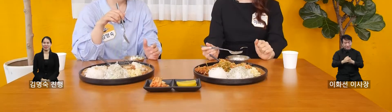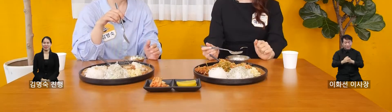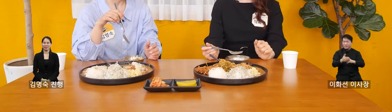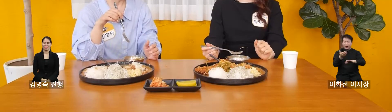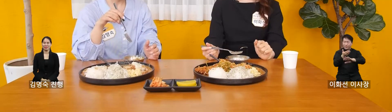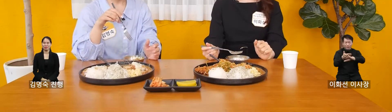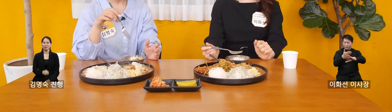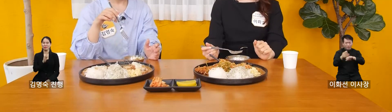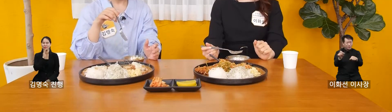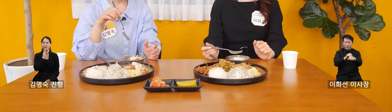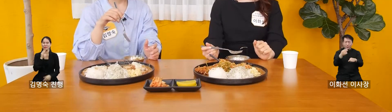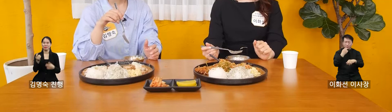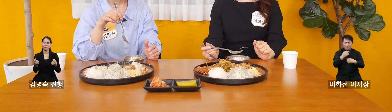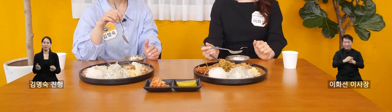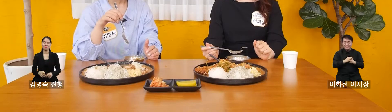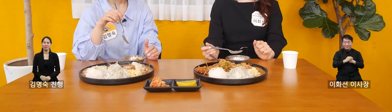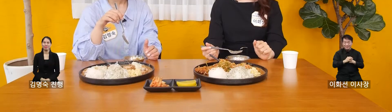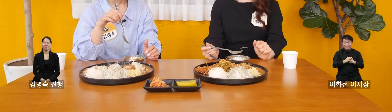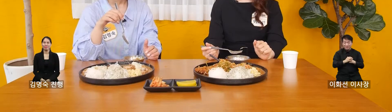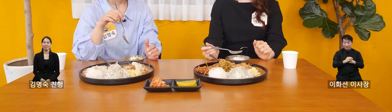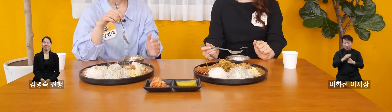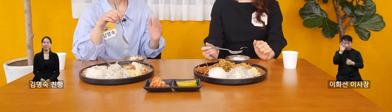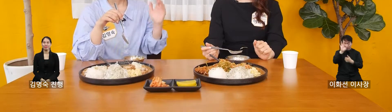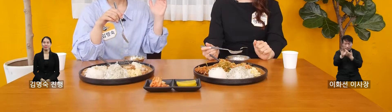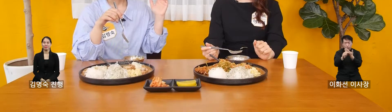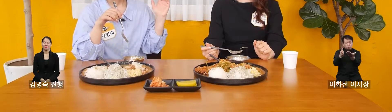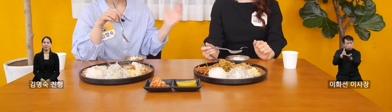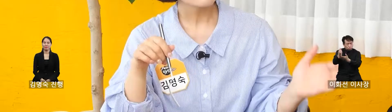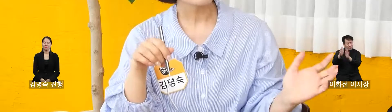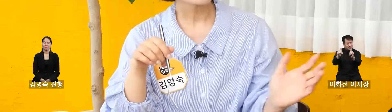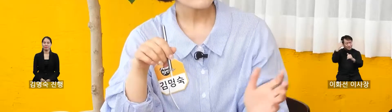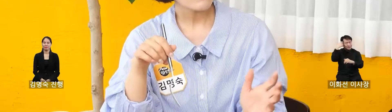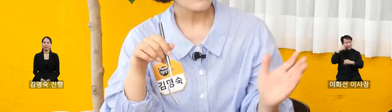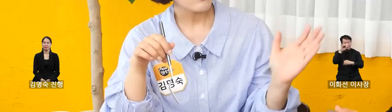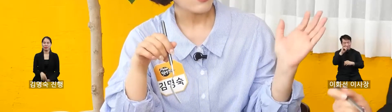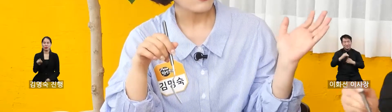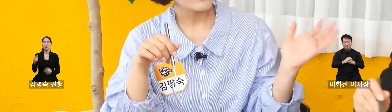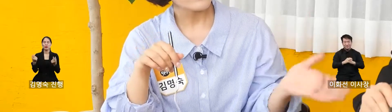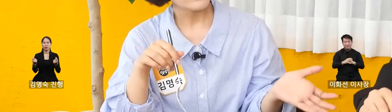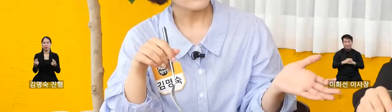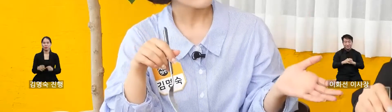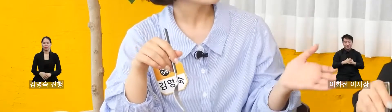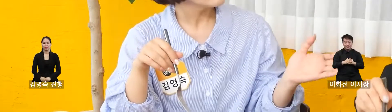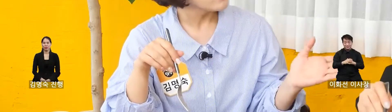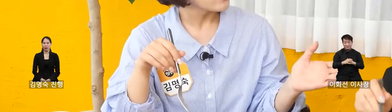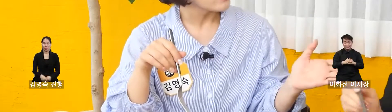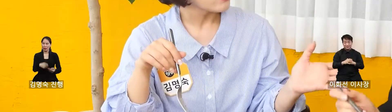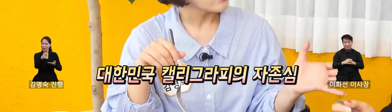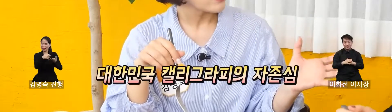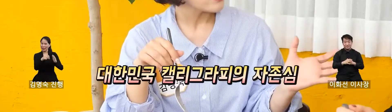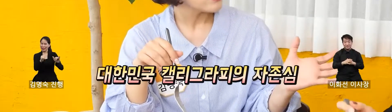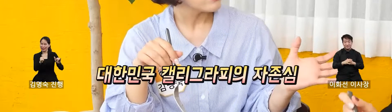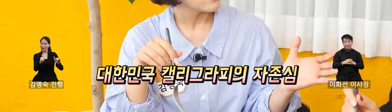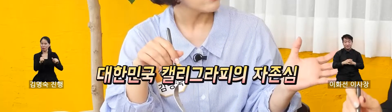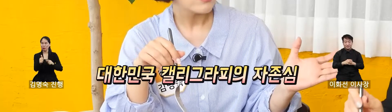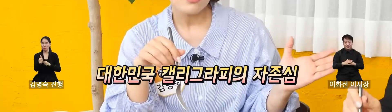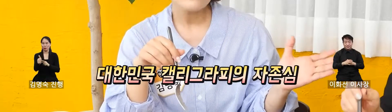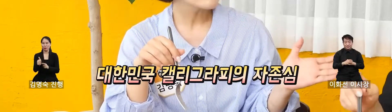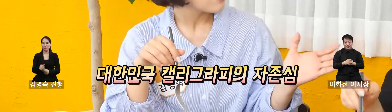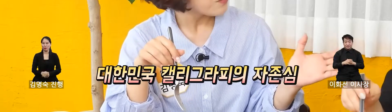메뉴가 없어요. 그런 것도 참 전문가 같은 느낌. 그런 것처럼 우리 작가님도